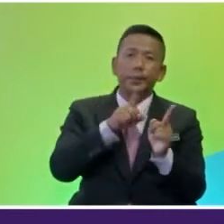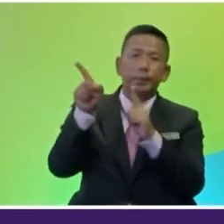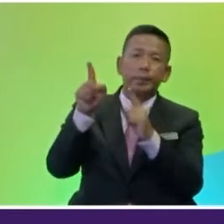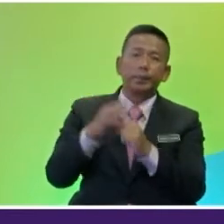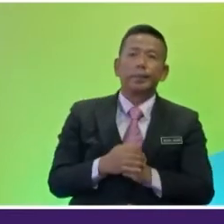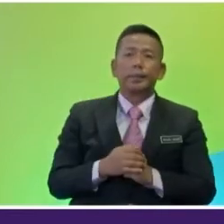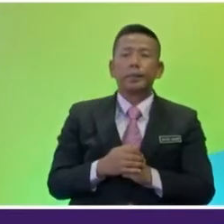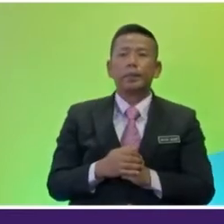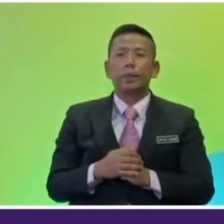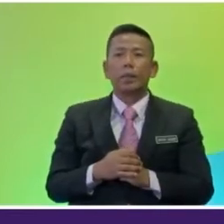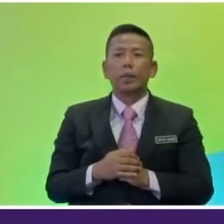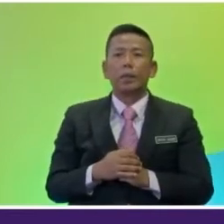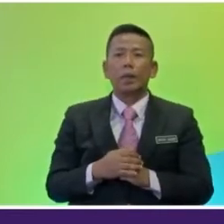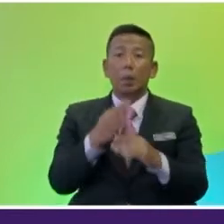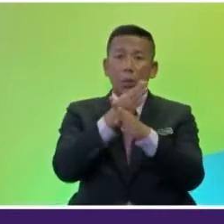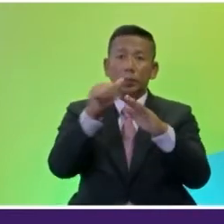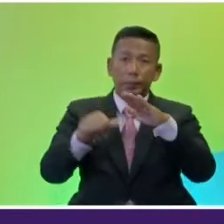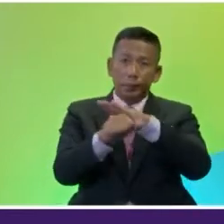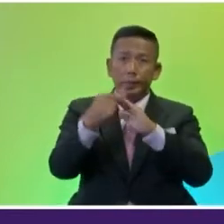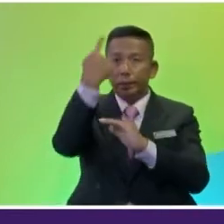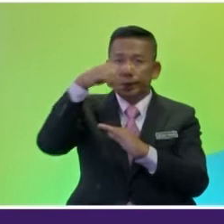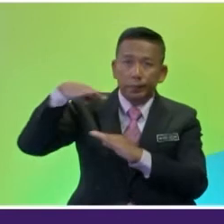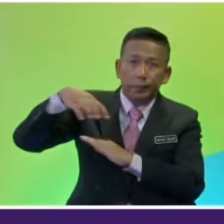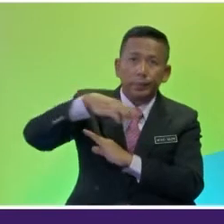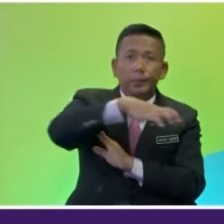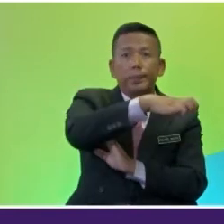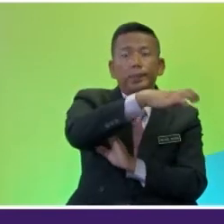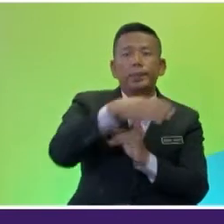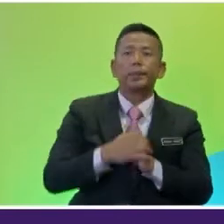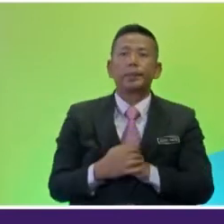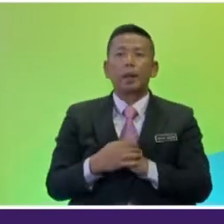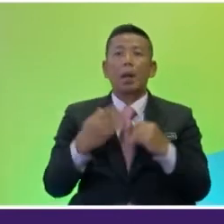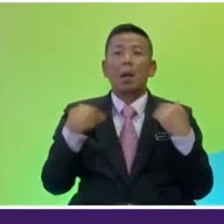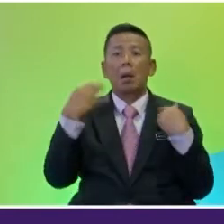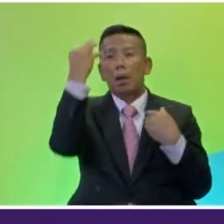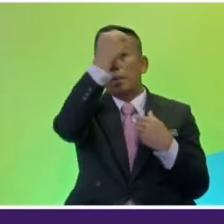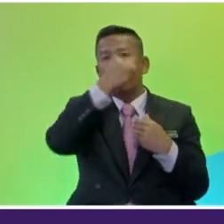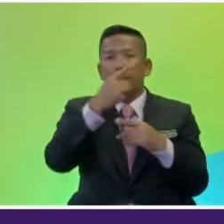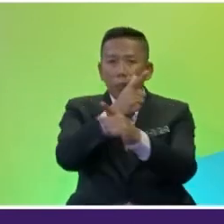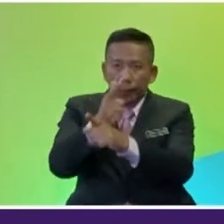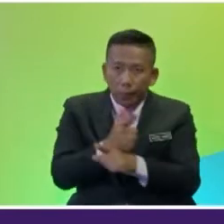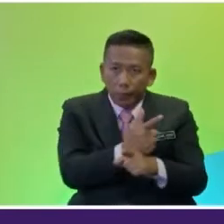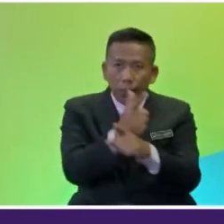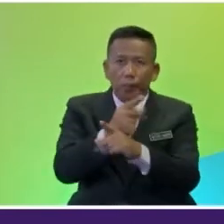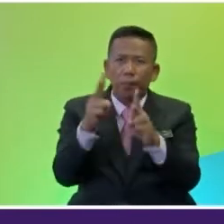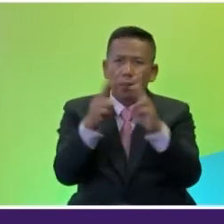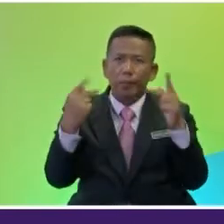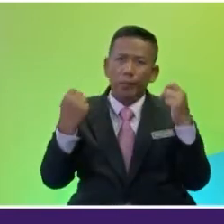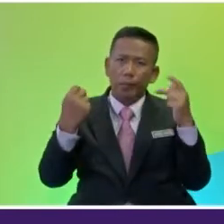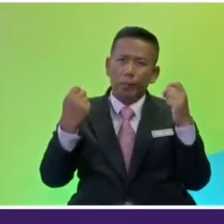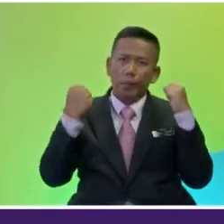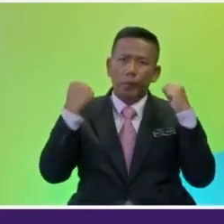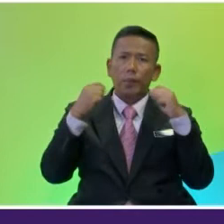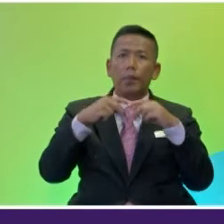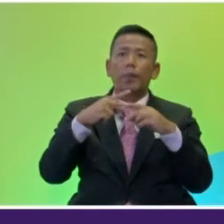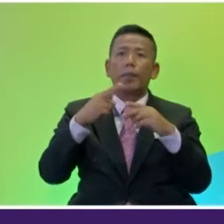adalah struktur asas bagi bakterial nampak tak endospora itu dia ada permukaan perlindungan itu sangat kuat di hanya akan